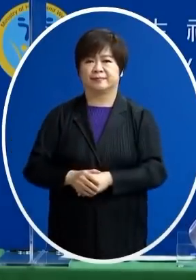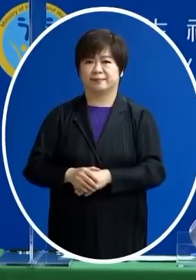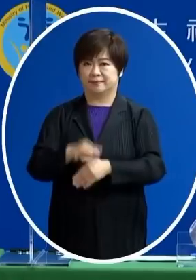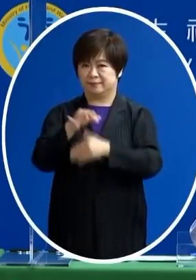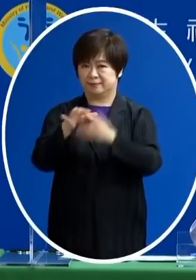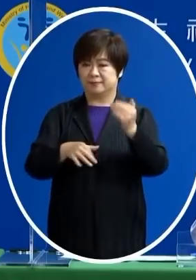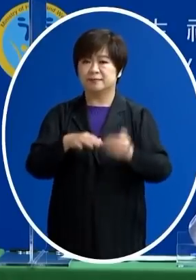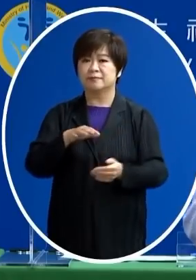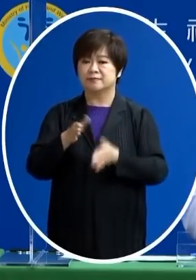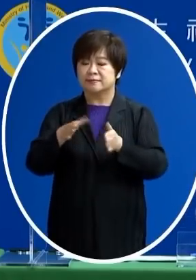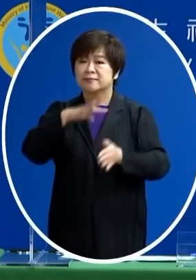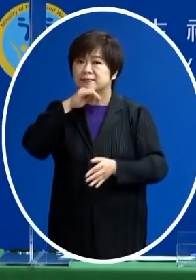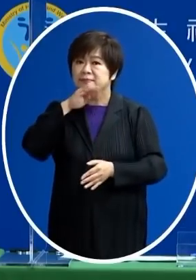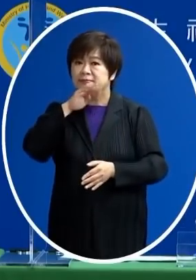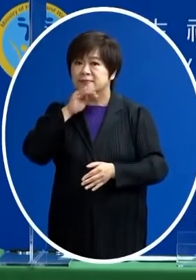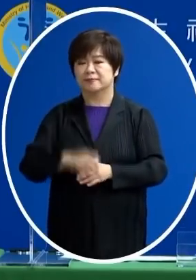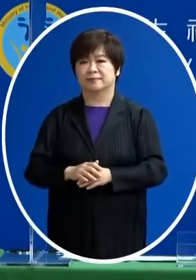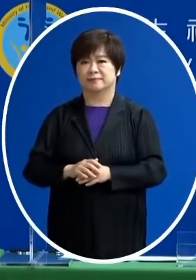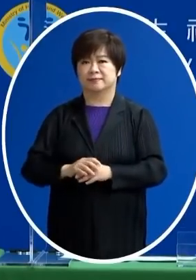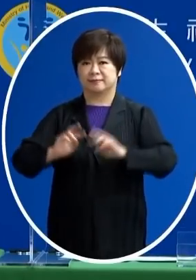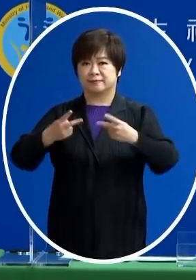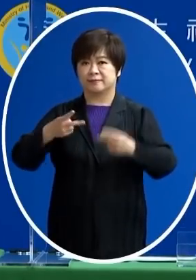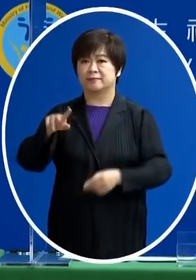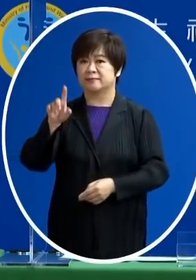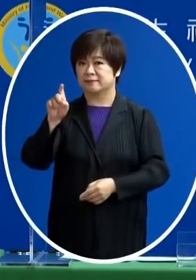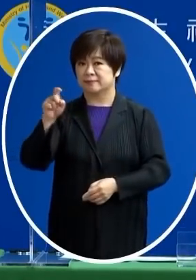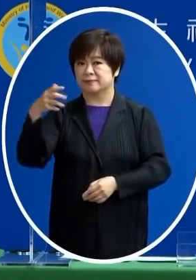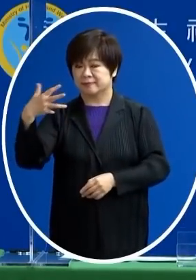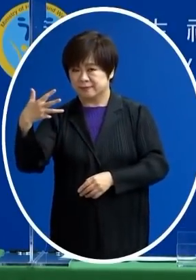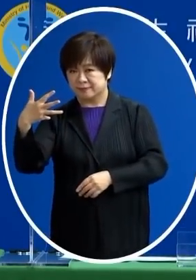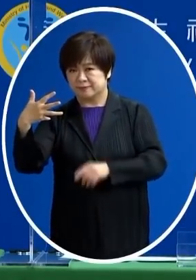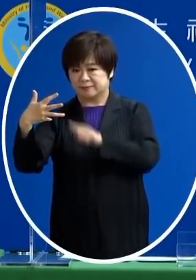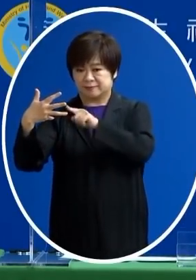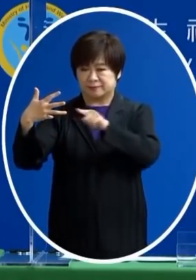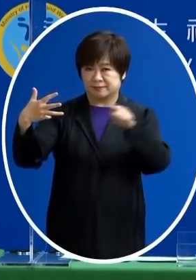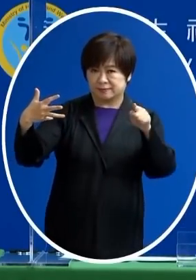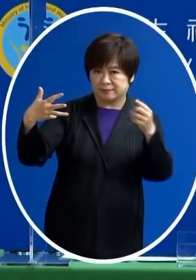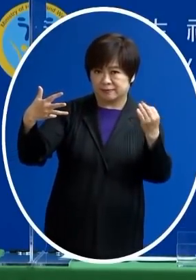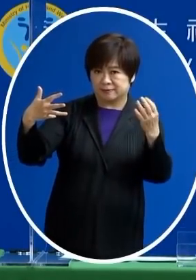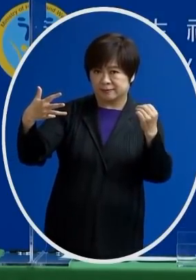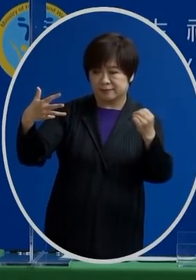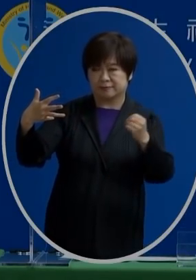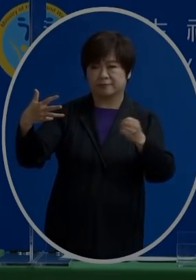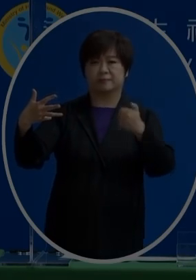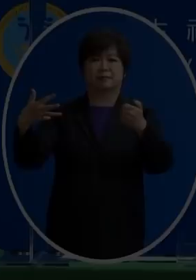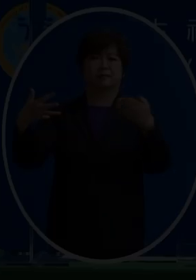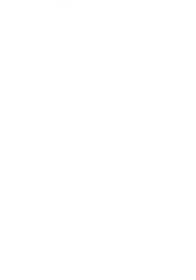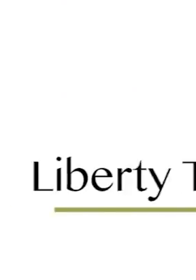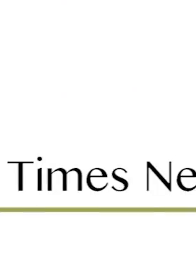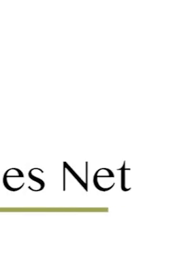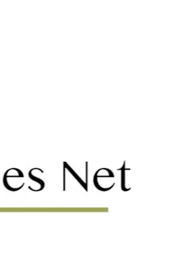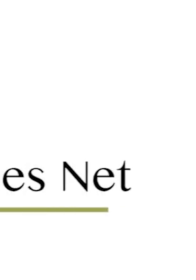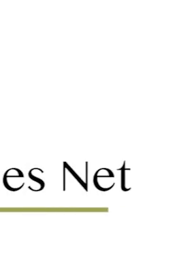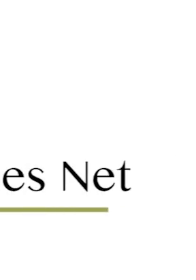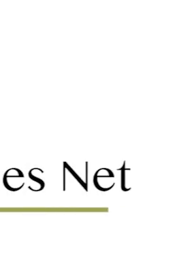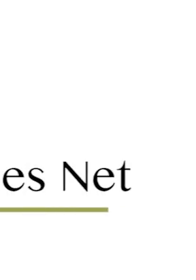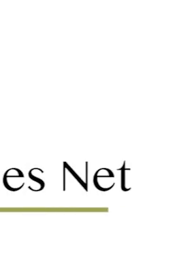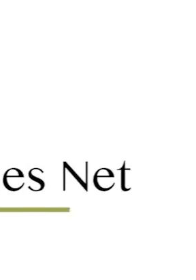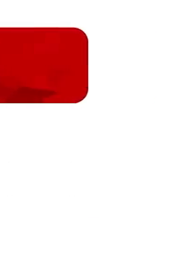件，年龄的下限下修为18岁，那另外上限的话调高为59岁。